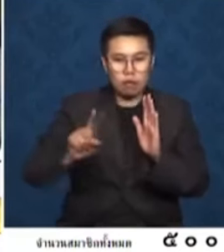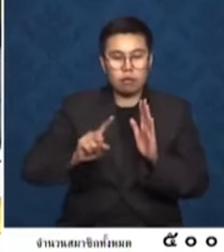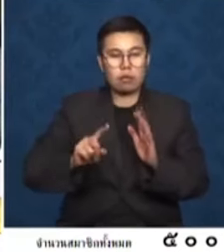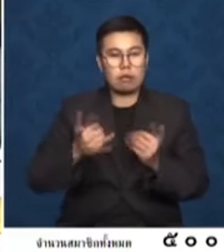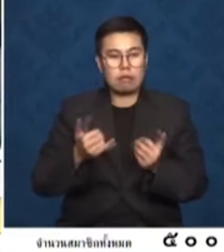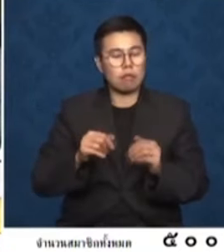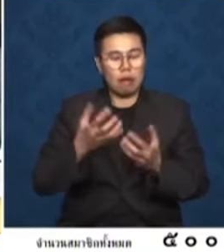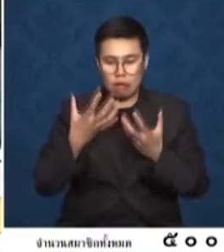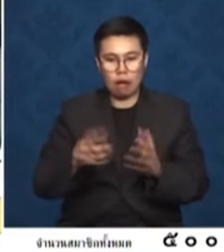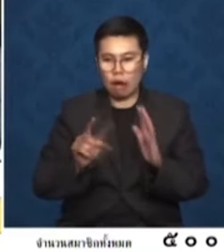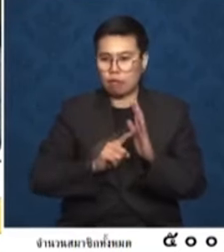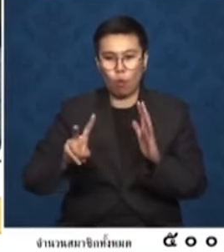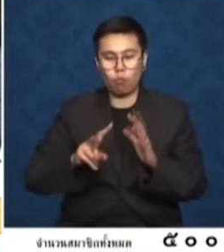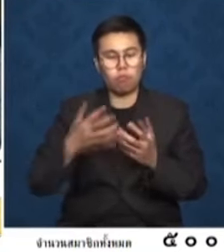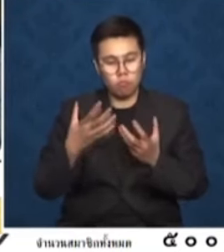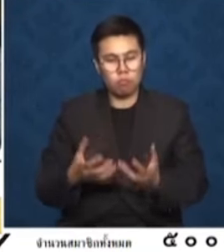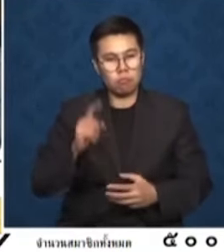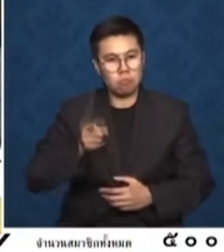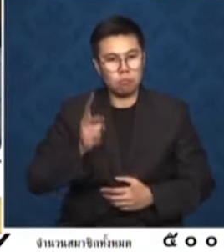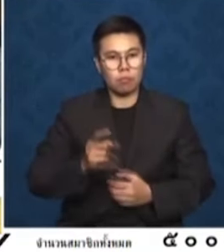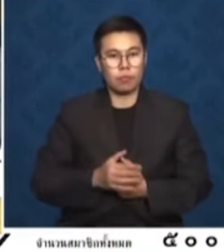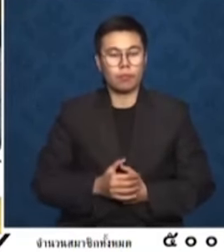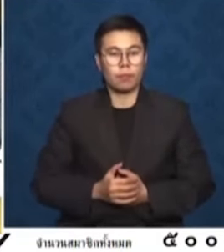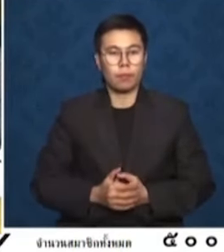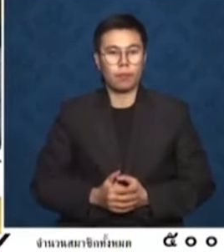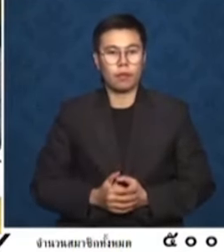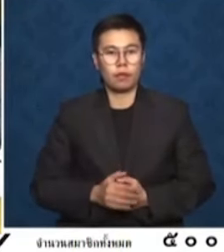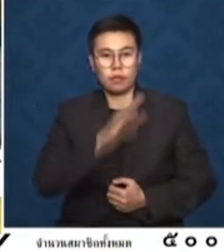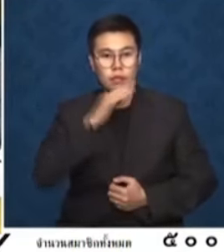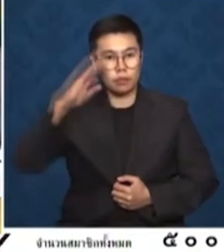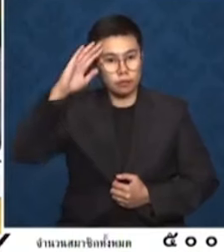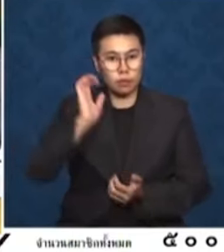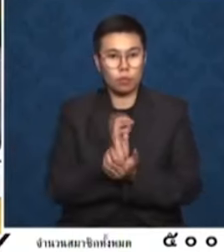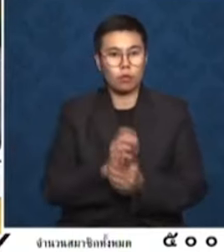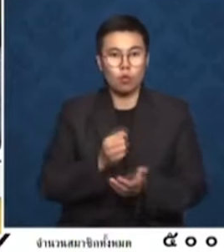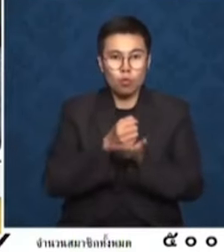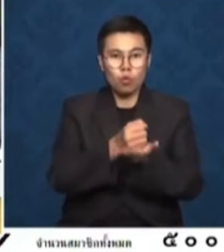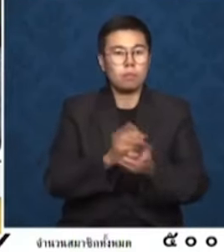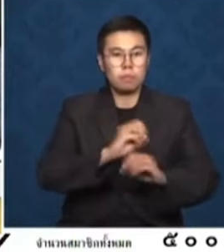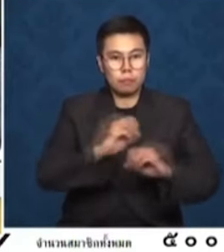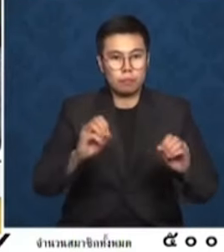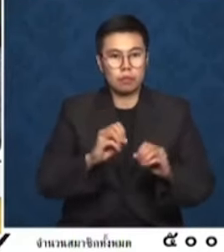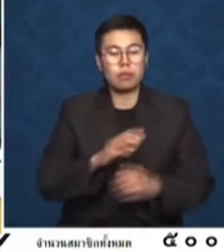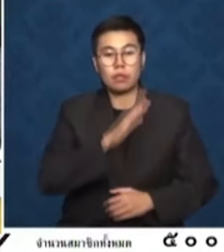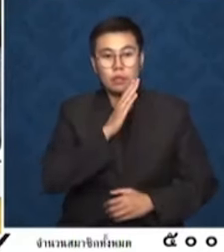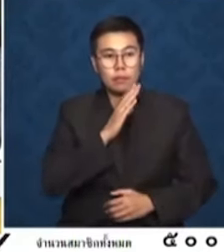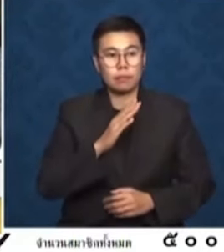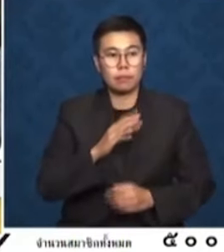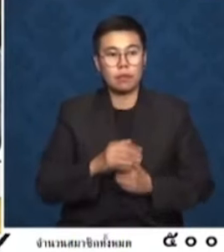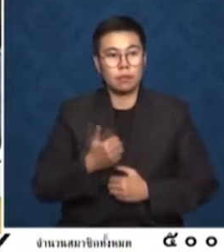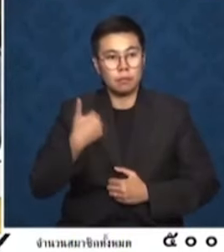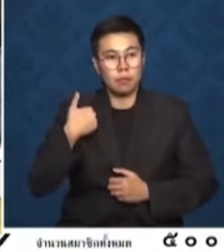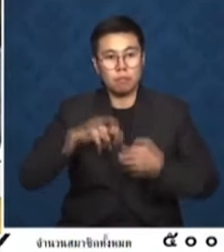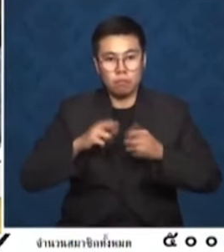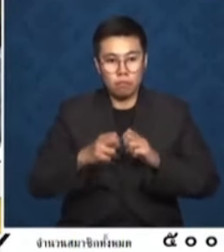ครั้งนี้รุนแรงมากถ้าตำรวจไม่ทำเนี่ยผมว่ามันอาจจะเกิดเรื่อง